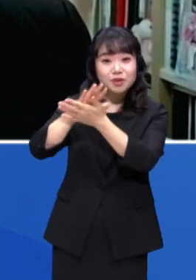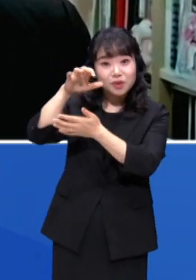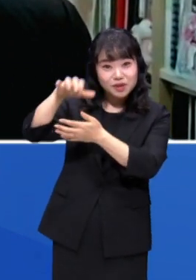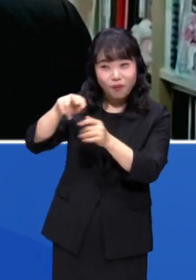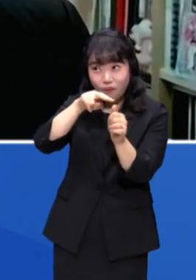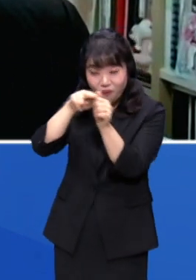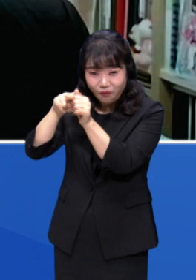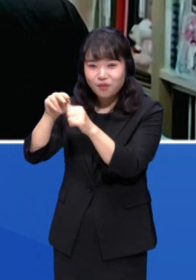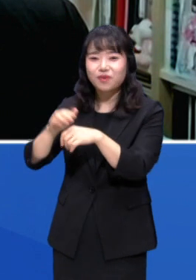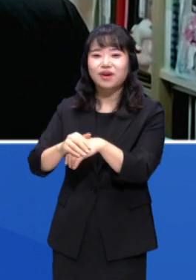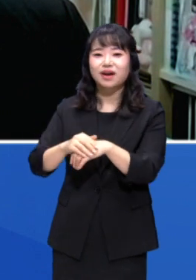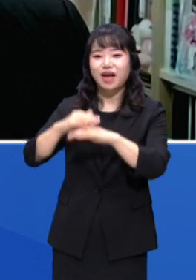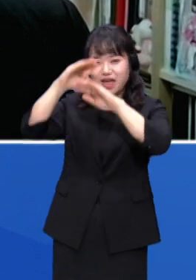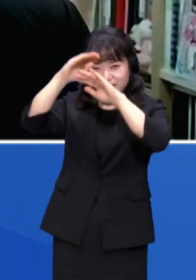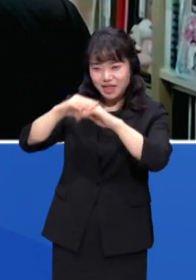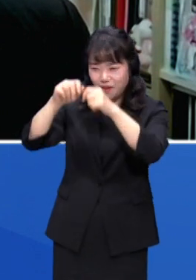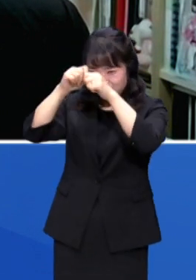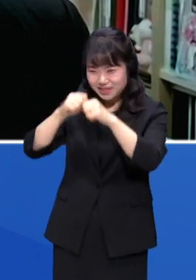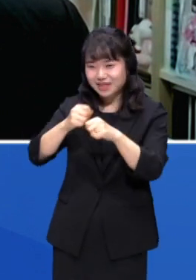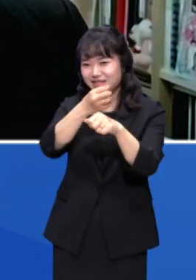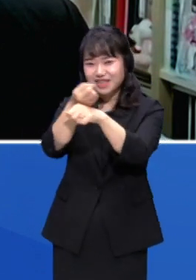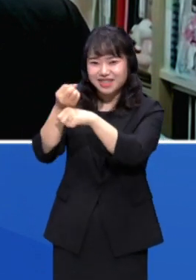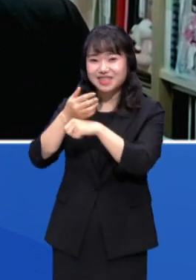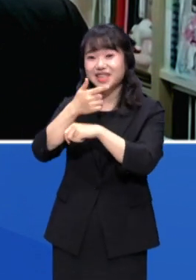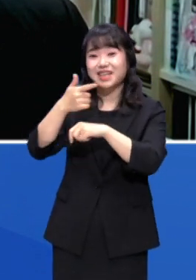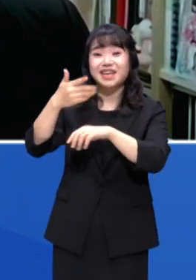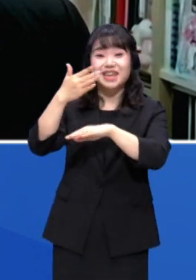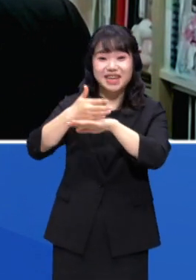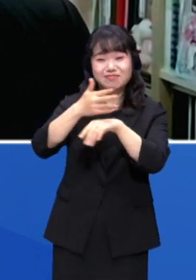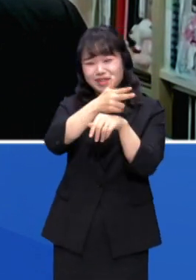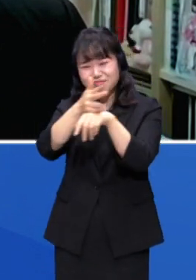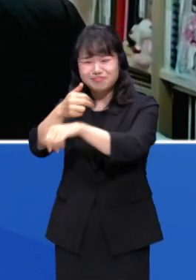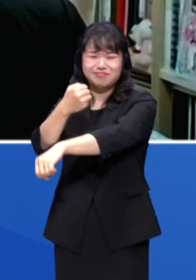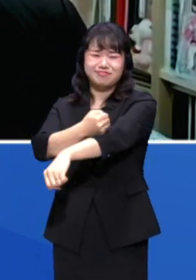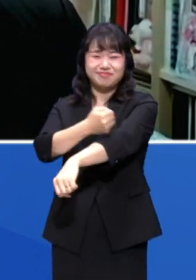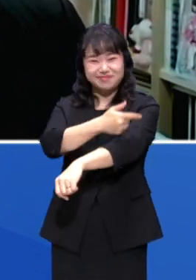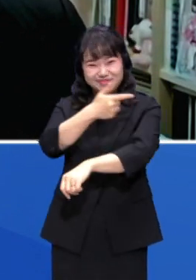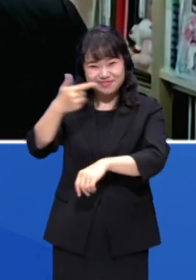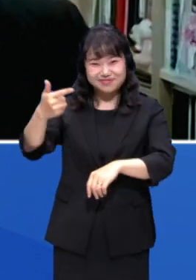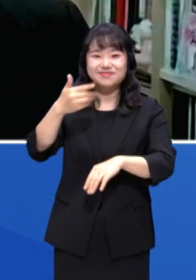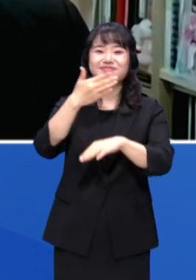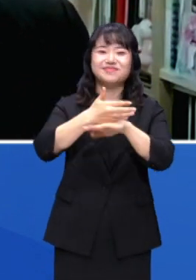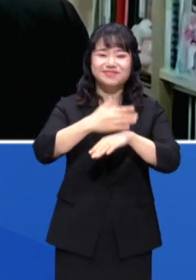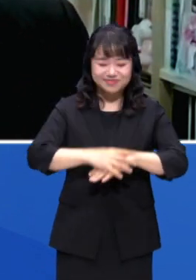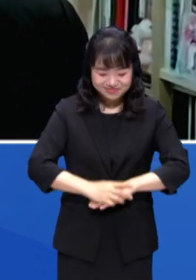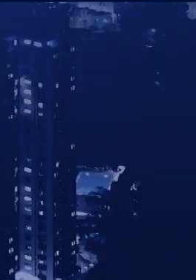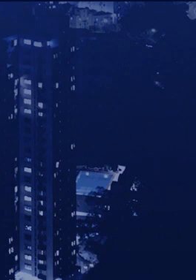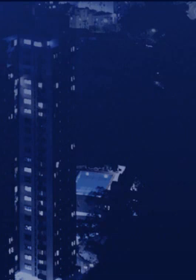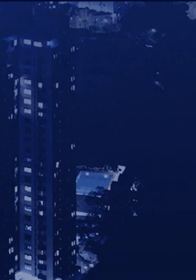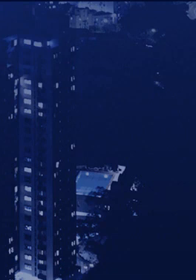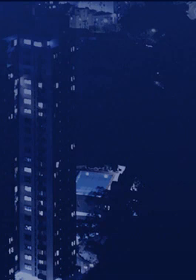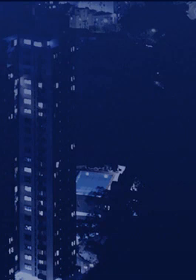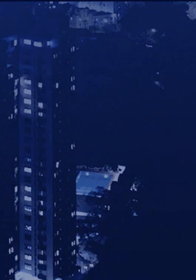정보에 대해 이 김민영 통신원과 이야기 나눠봤습니다. 취재하느라 고생 많으셨습니다. 고맙습니다.